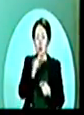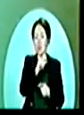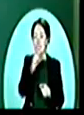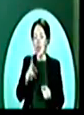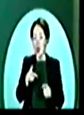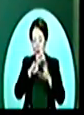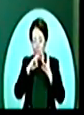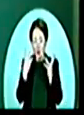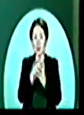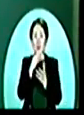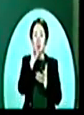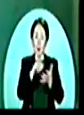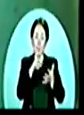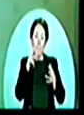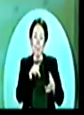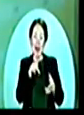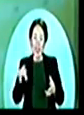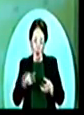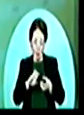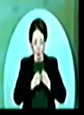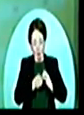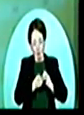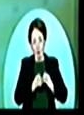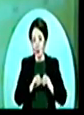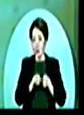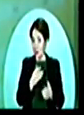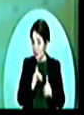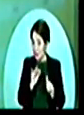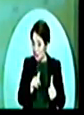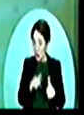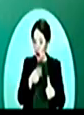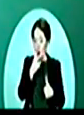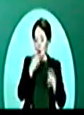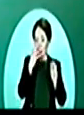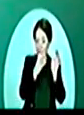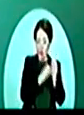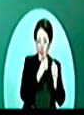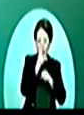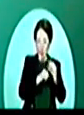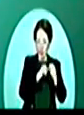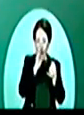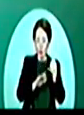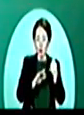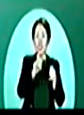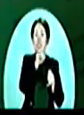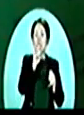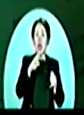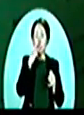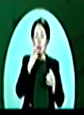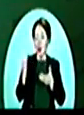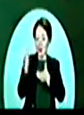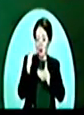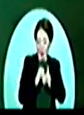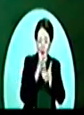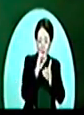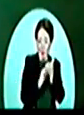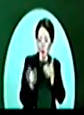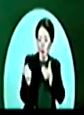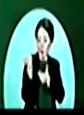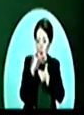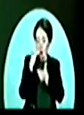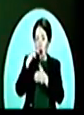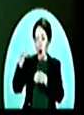нэгдсэн сангийн програм хангамжийг боловсруулж 2019 оны жилийн эцсийн байдлаар зээлийн мэдээллийн санд холбогдох мэдээлэл оруулах